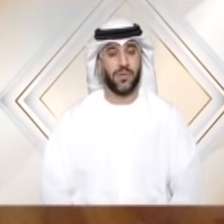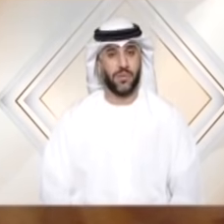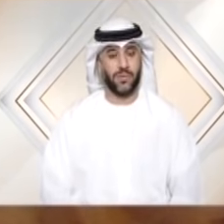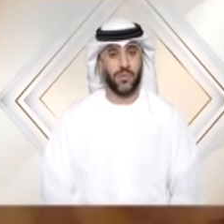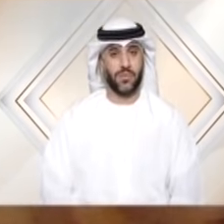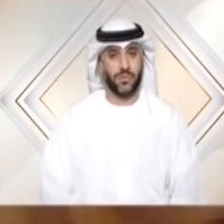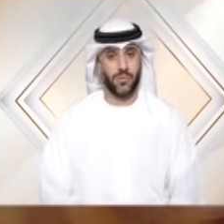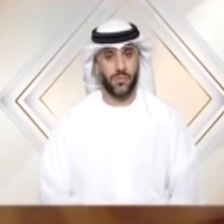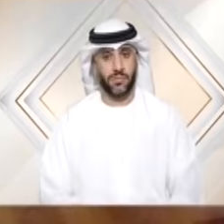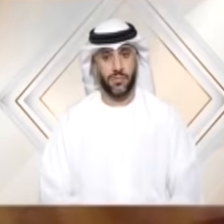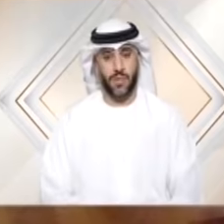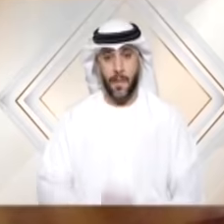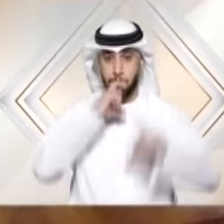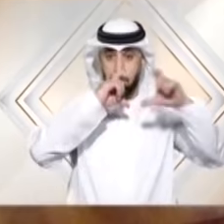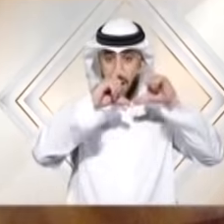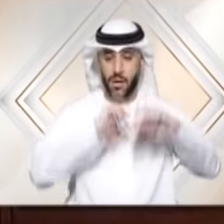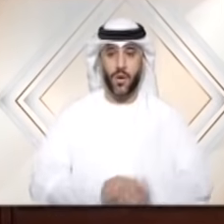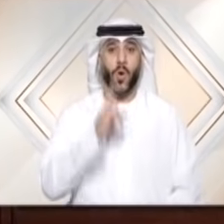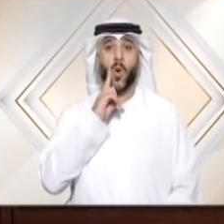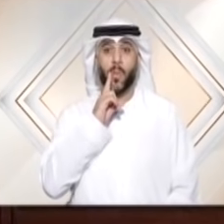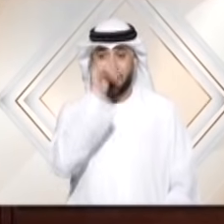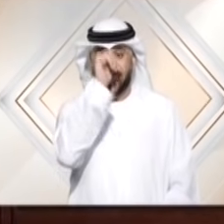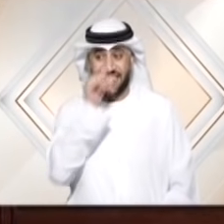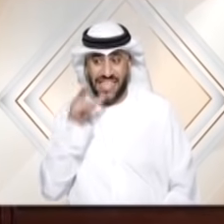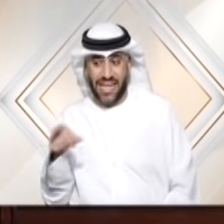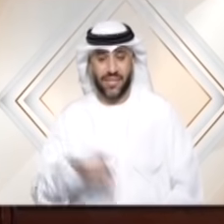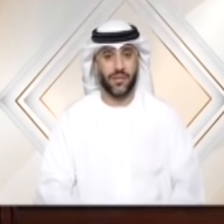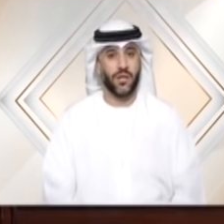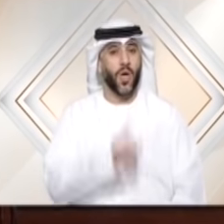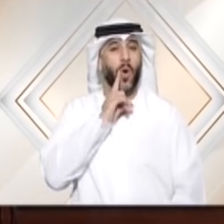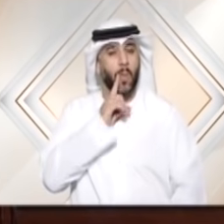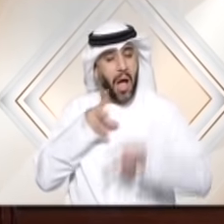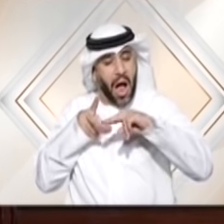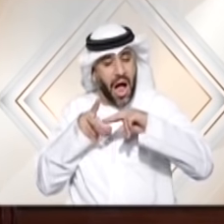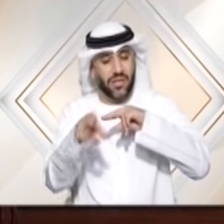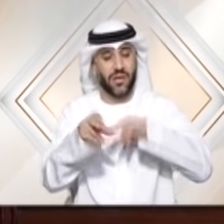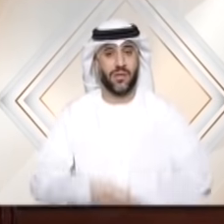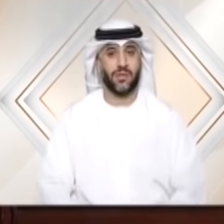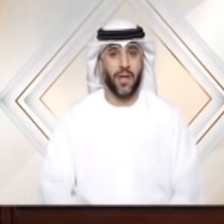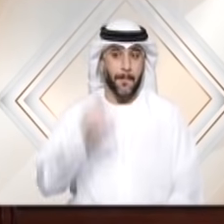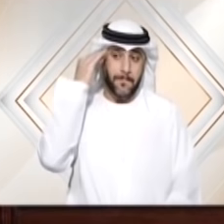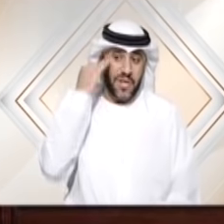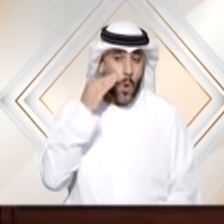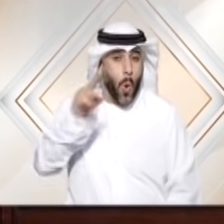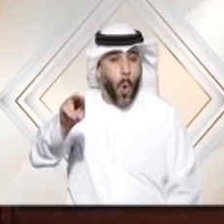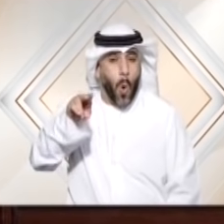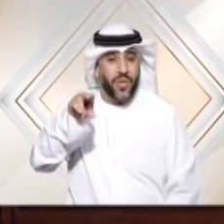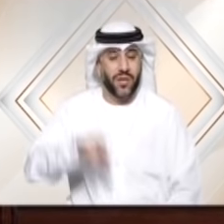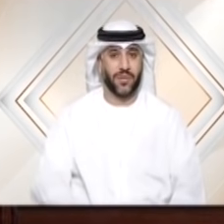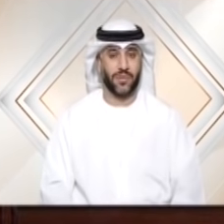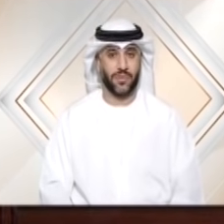لما وقفت الوكالة أمي زعلت مني وقطعتني. أختي الكبيرة كلمتها وقالت لا ما